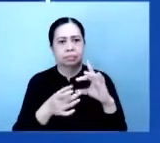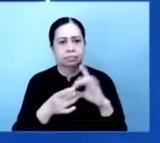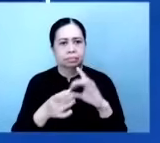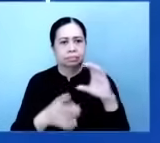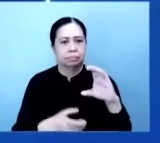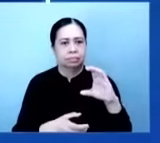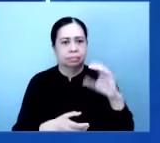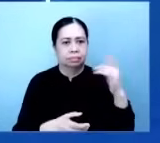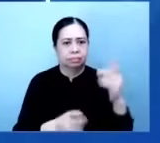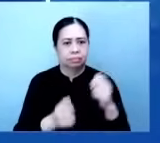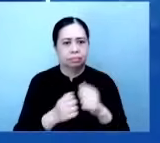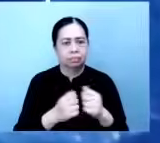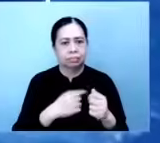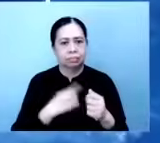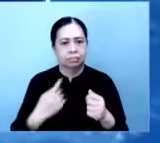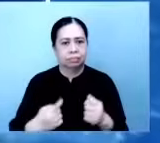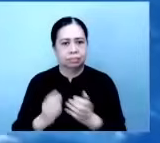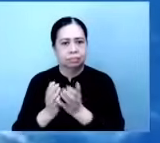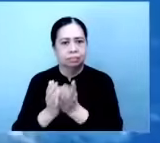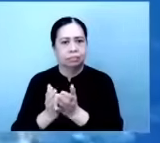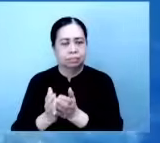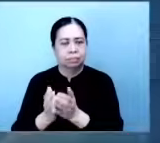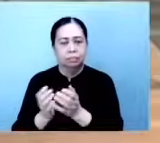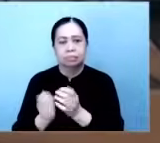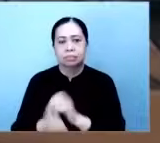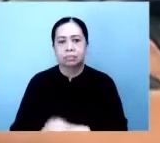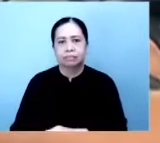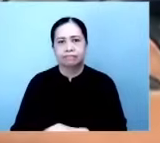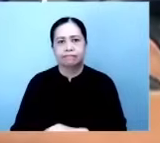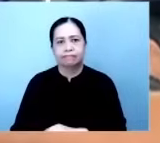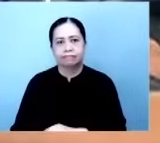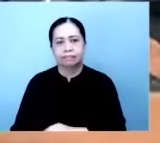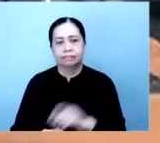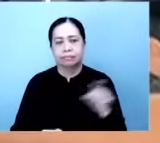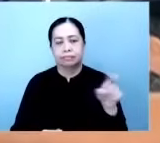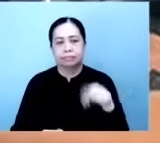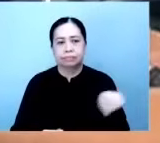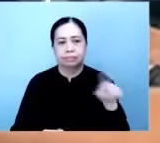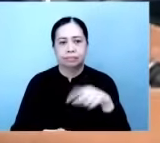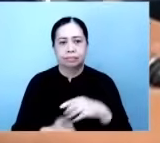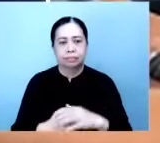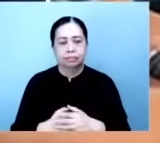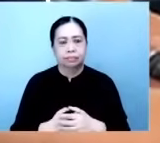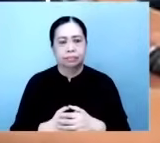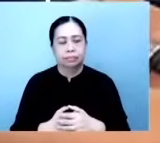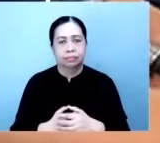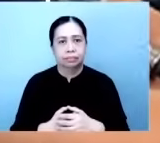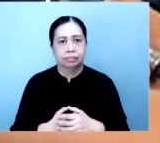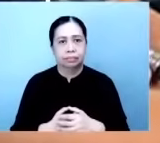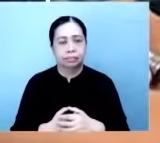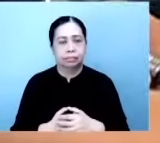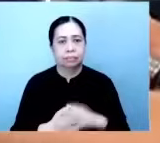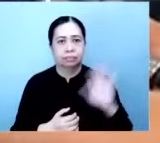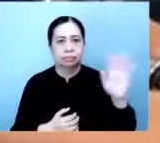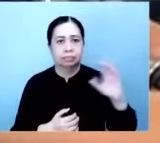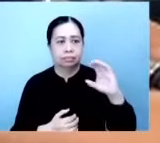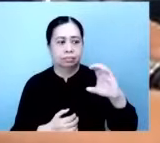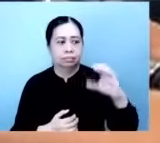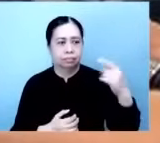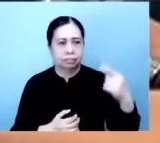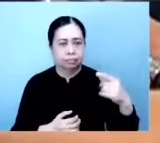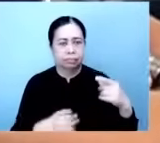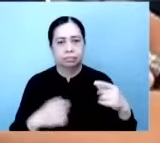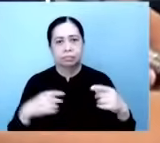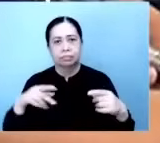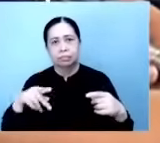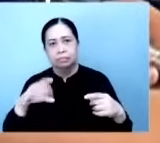mga Chinese militia vessel. Mga ganong bagay po ma'am sa CMM and Coast Guard, Chinese Coast Guard ay may connection naman